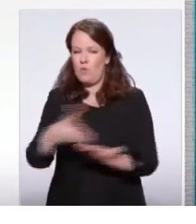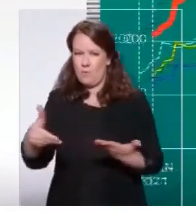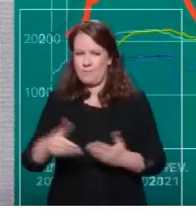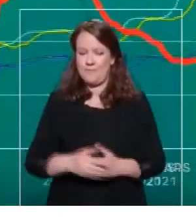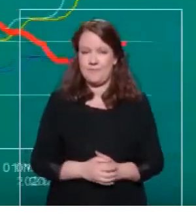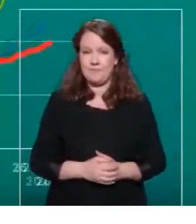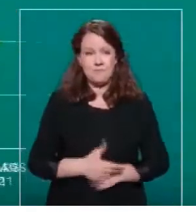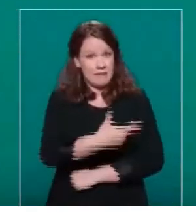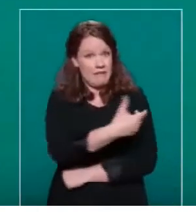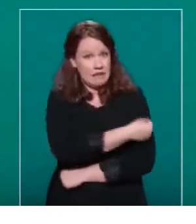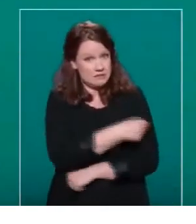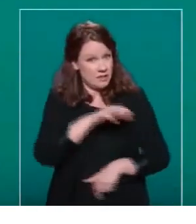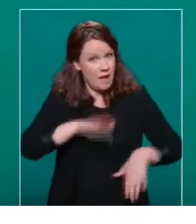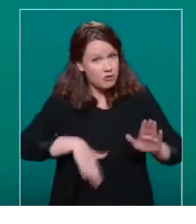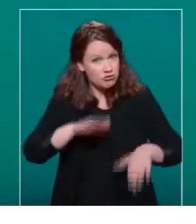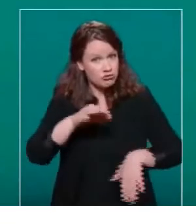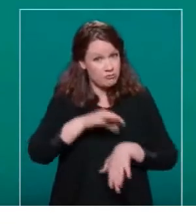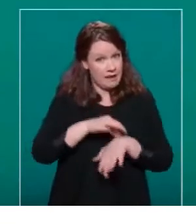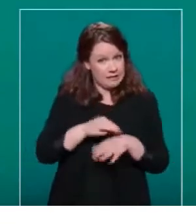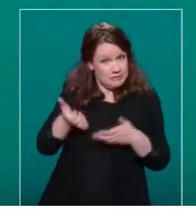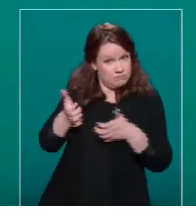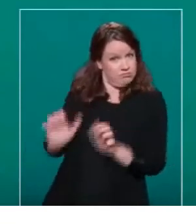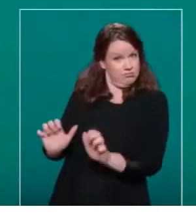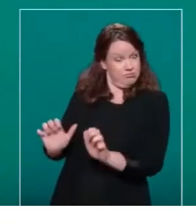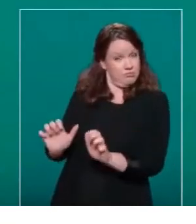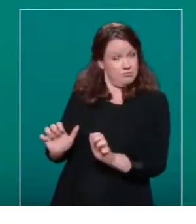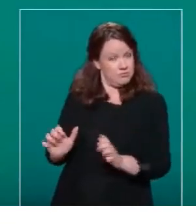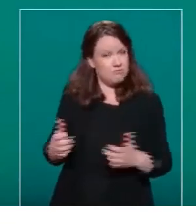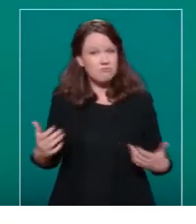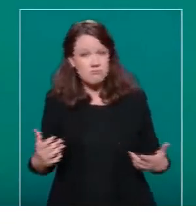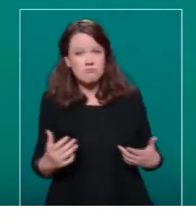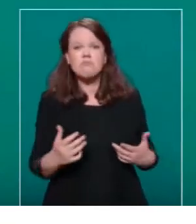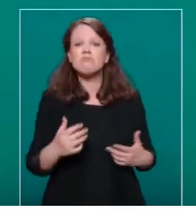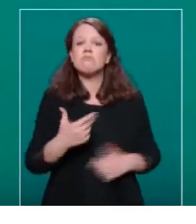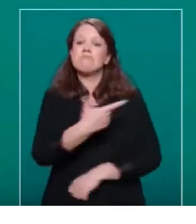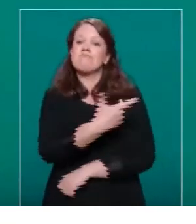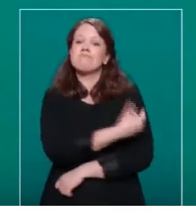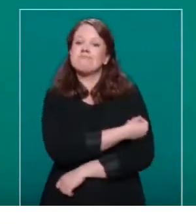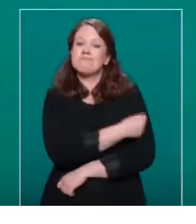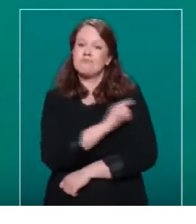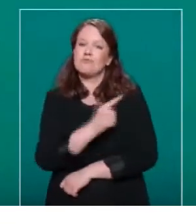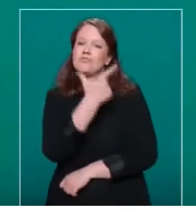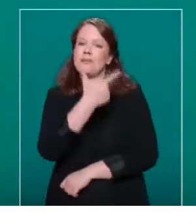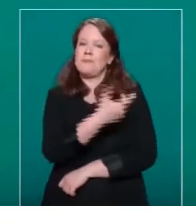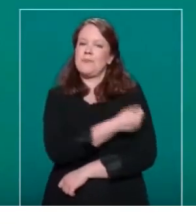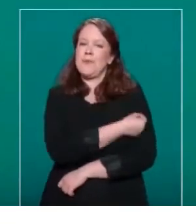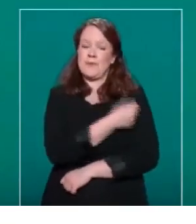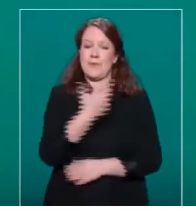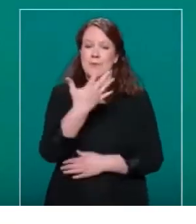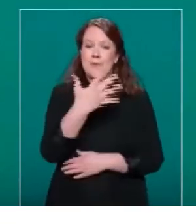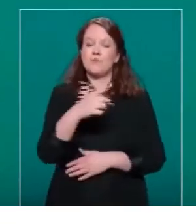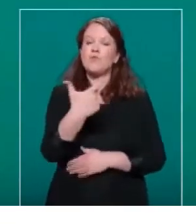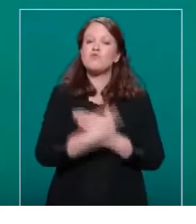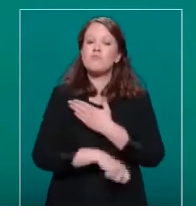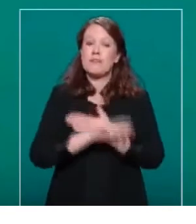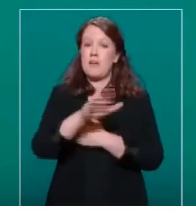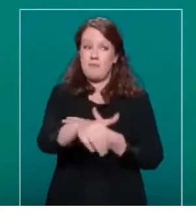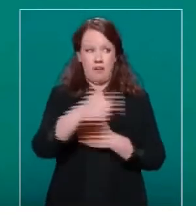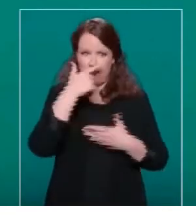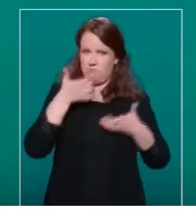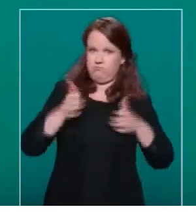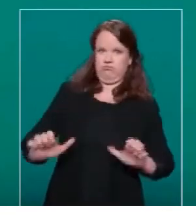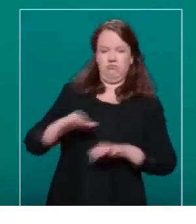efficace. Il l'est au bout de 15 jours après l'injection de la deuxième dose. La meilleure preuve d'ailleurs de cette